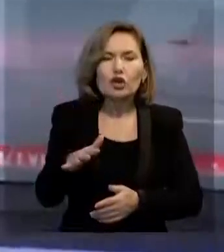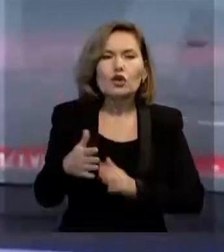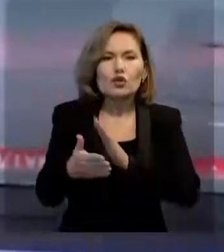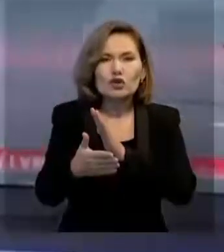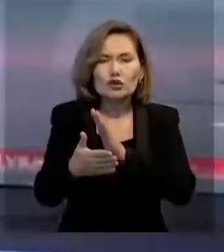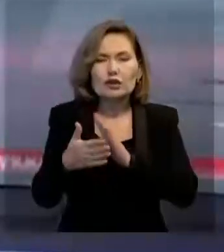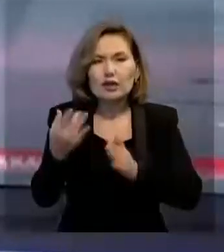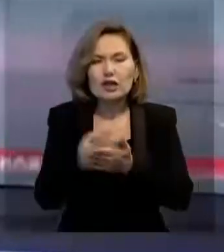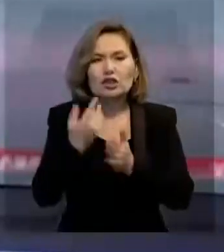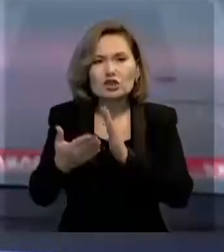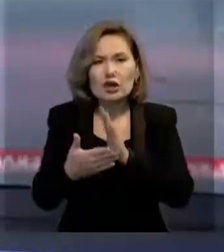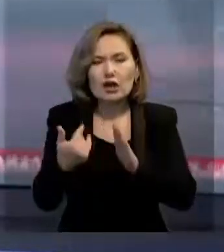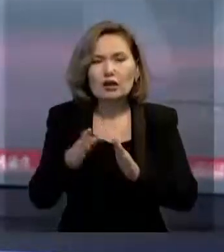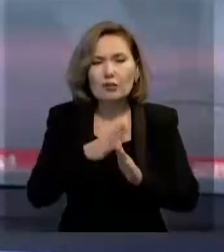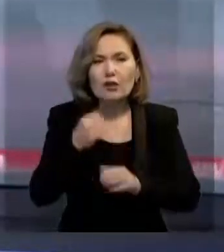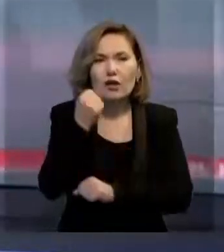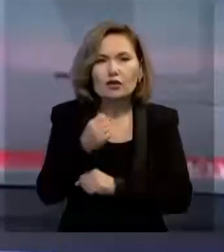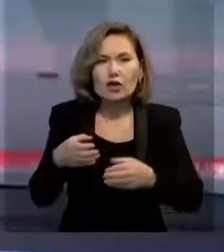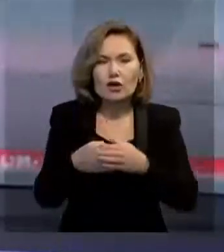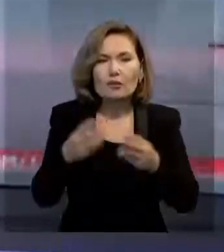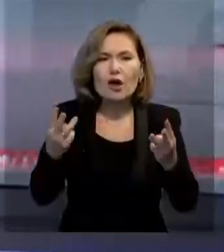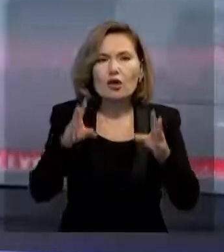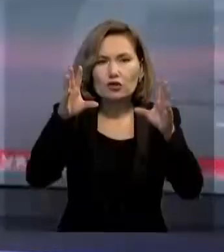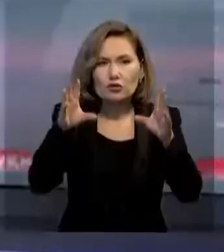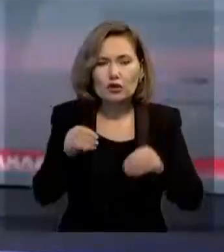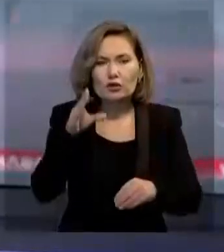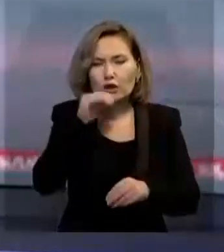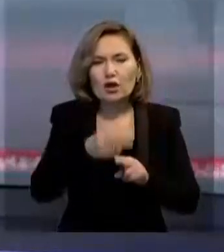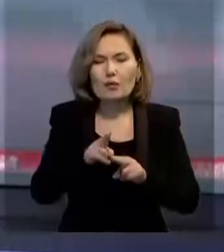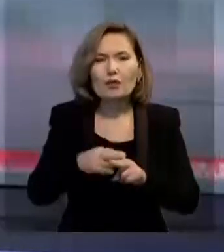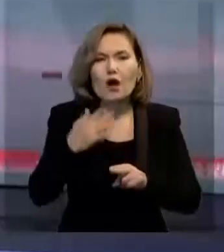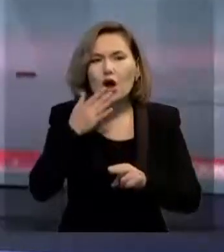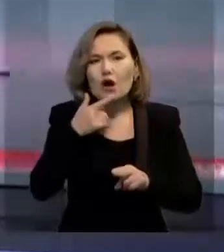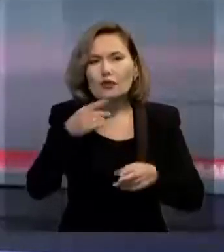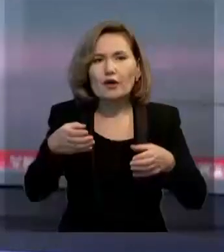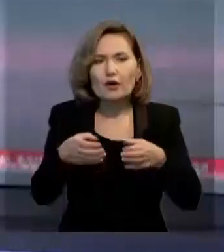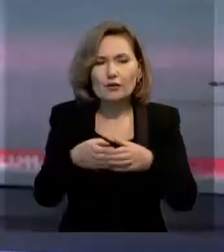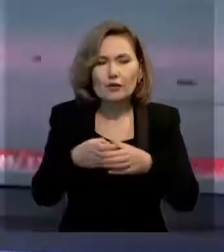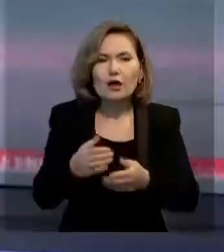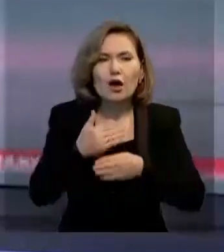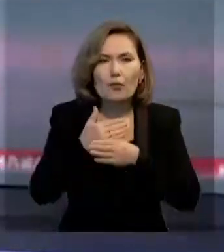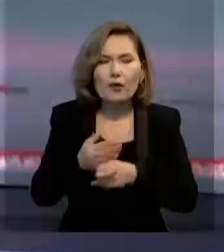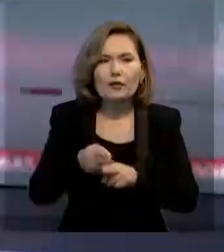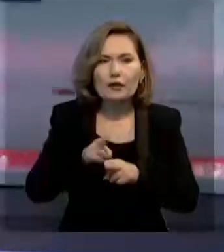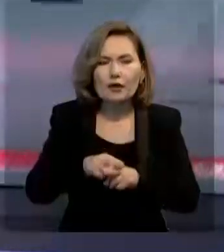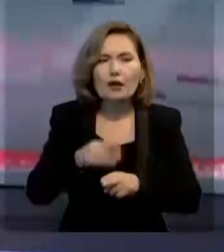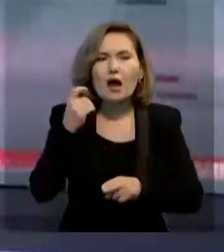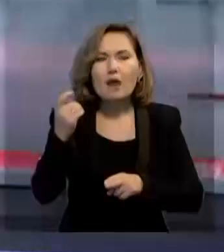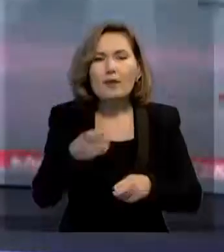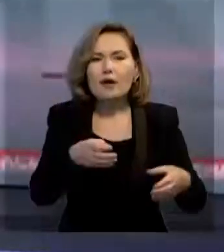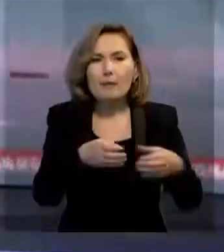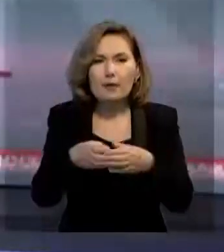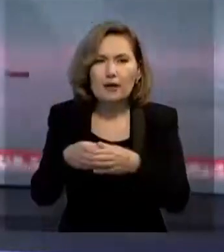күшейтілген режимде жұмыс істеді. Жалпы 700-ден астам құтқарушы мен Ұлттық Ұлан сарбаздары, жергілікті атқарушы орган өкілдері мен шаруа қожалықтары